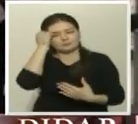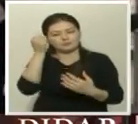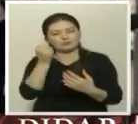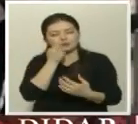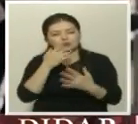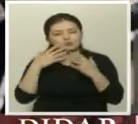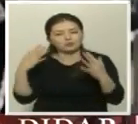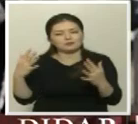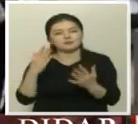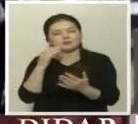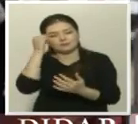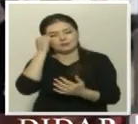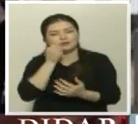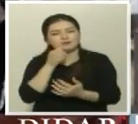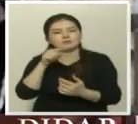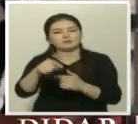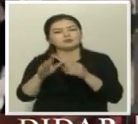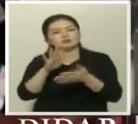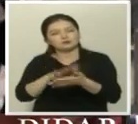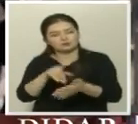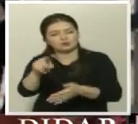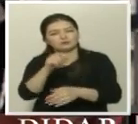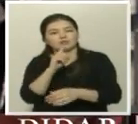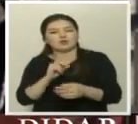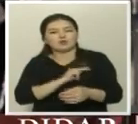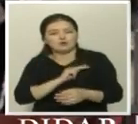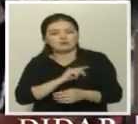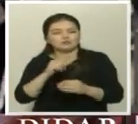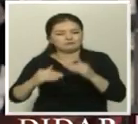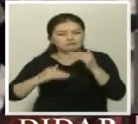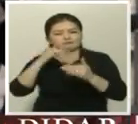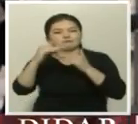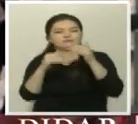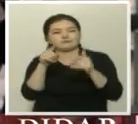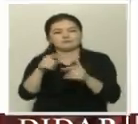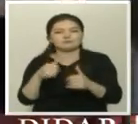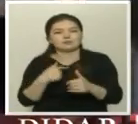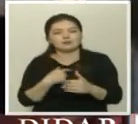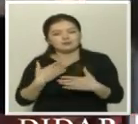еңбектеріңіз еленіп, әрдайым биікте жақсы деңгейдегі жұмыстарыңыз ұйымдастырып жүре берсін.